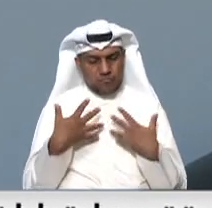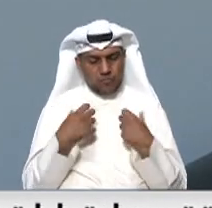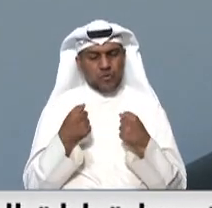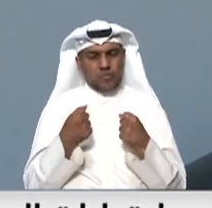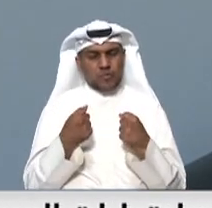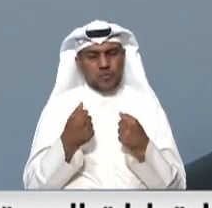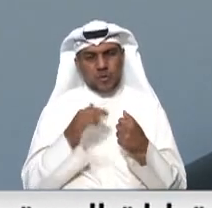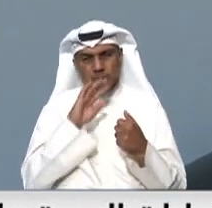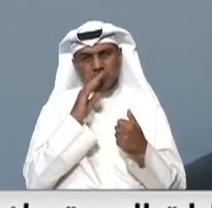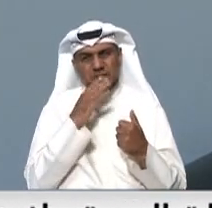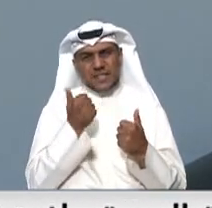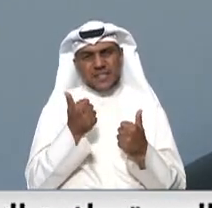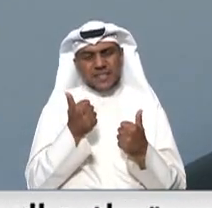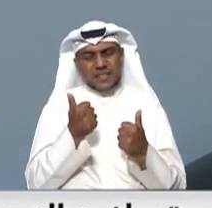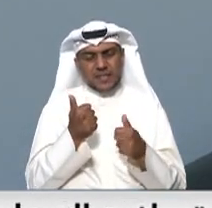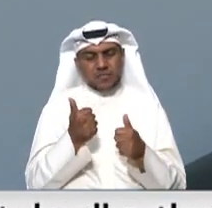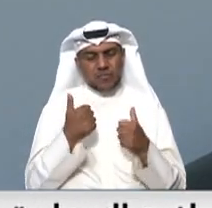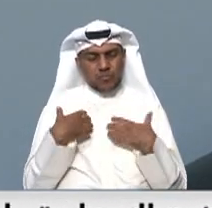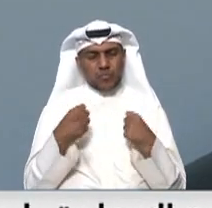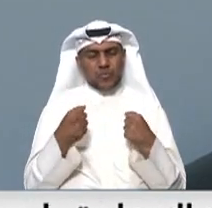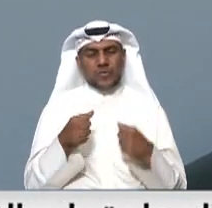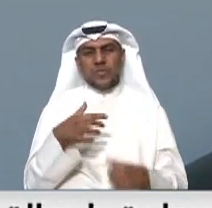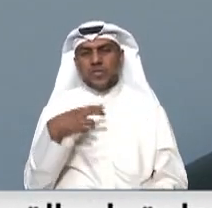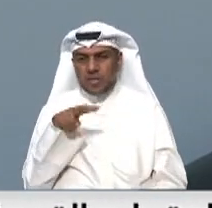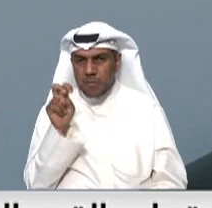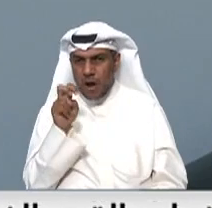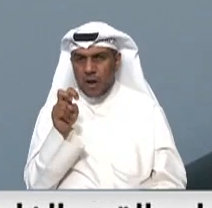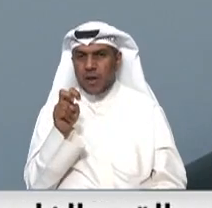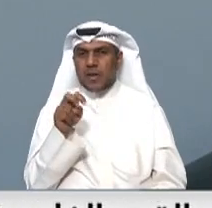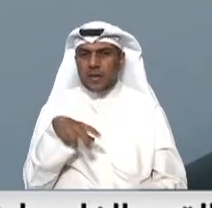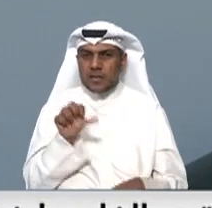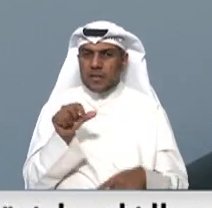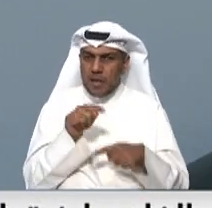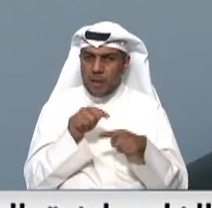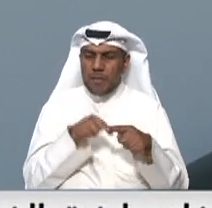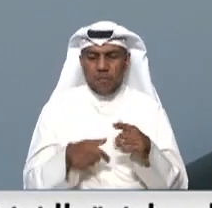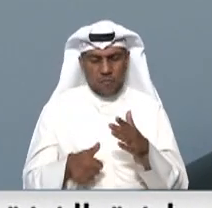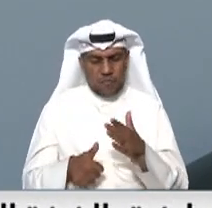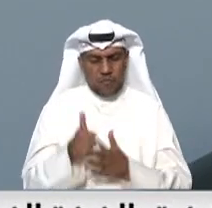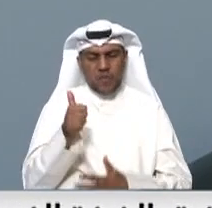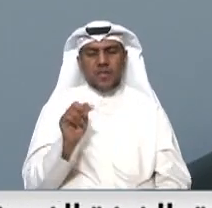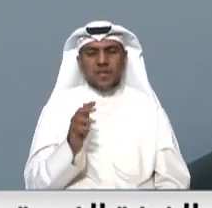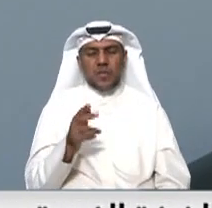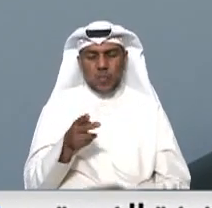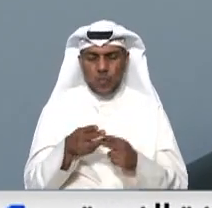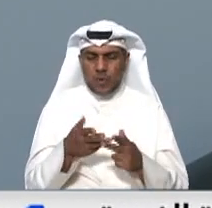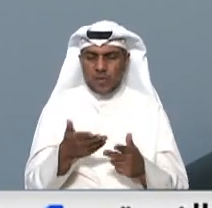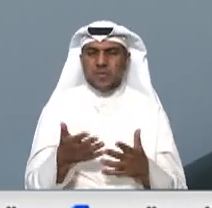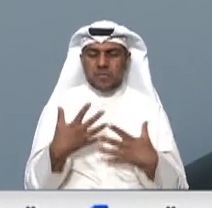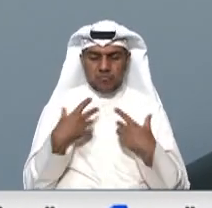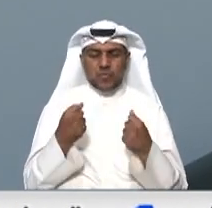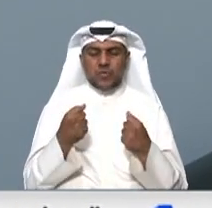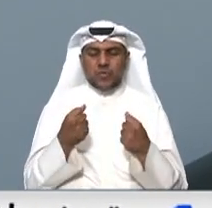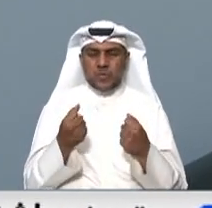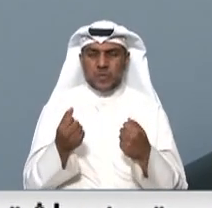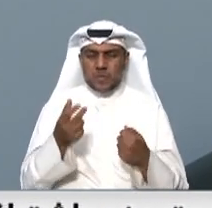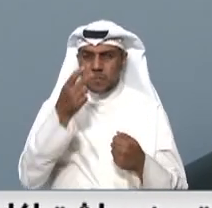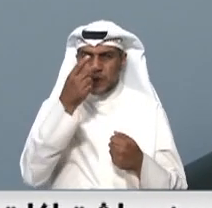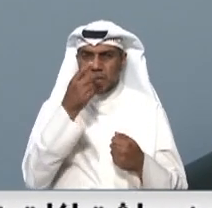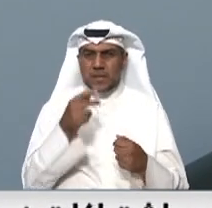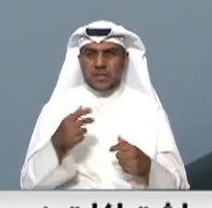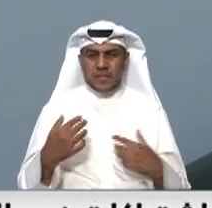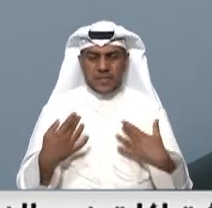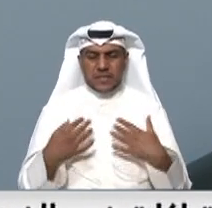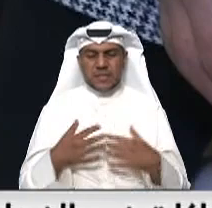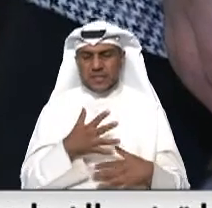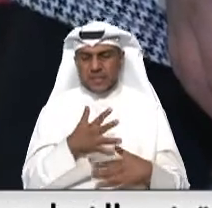كما ذكرت نسبه الشفاء التوصيل الى ثمانيه الى 90% في حالات الحاده بالذات يعني التي اغلب الامراض السرطانيه التي